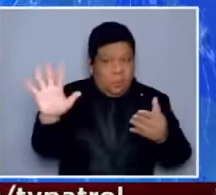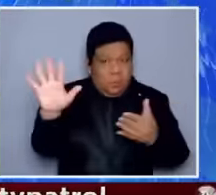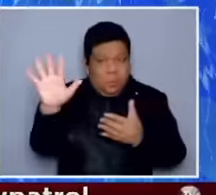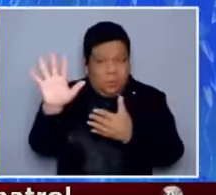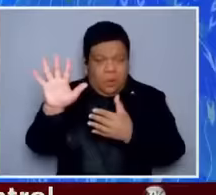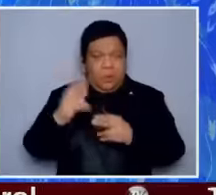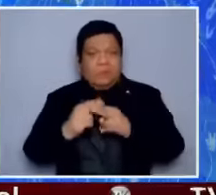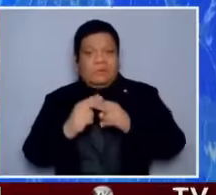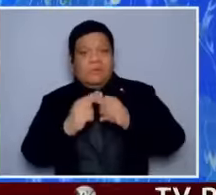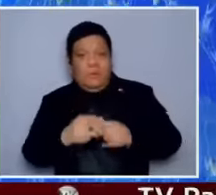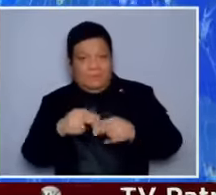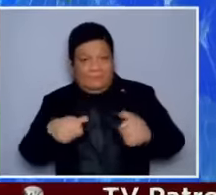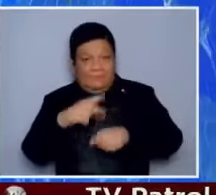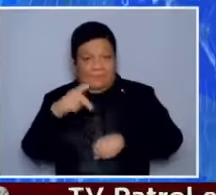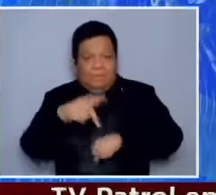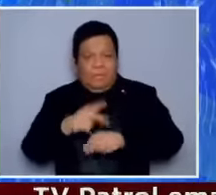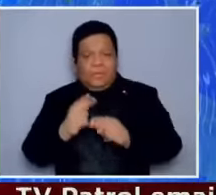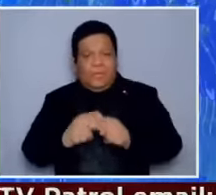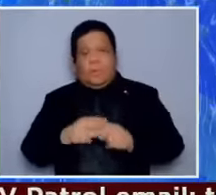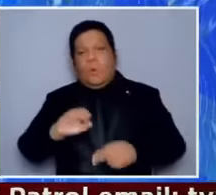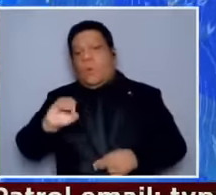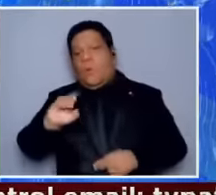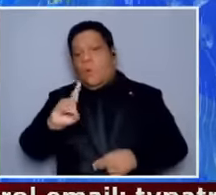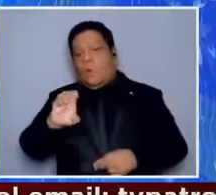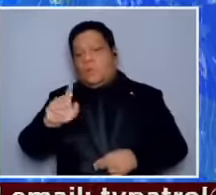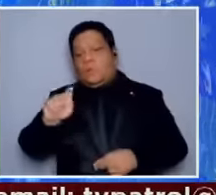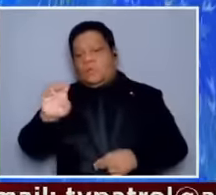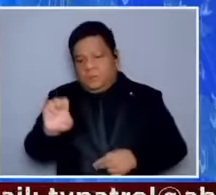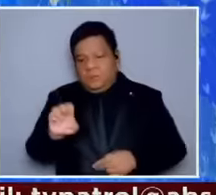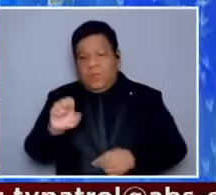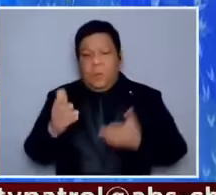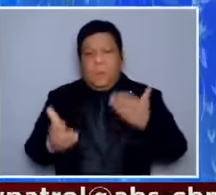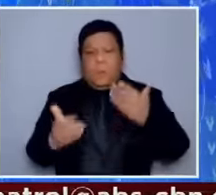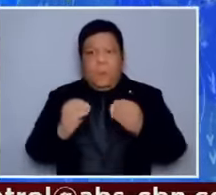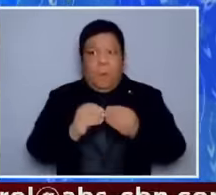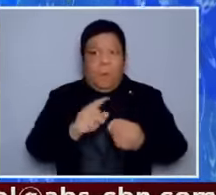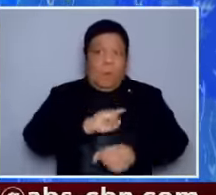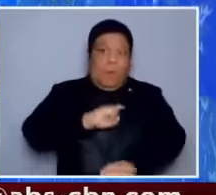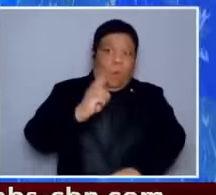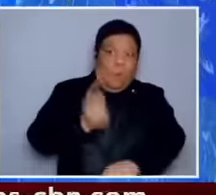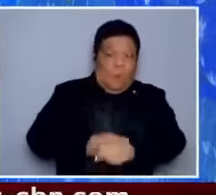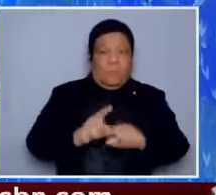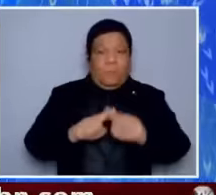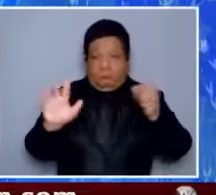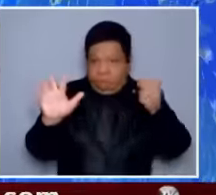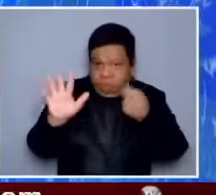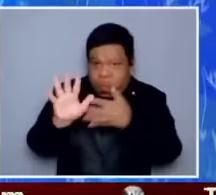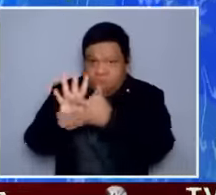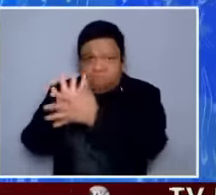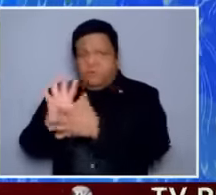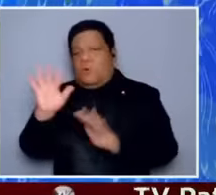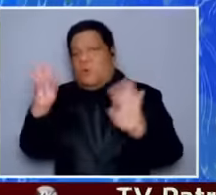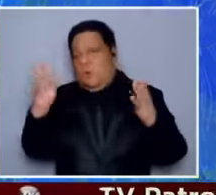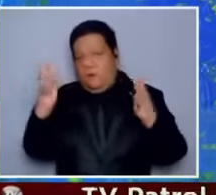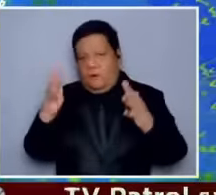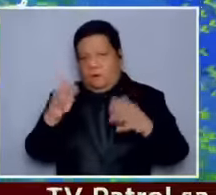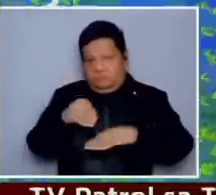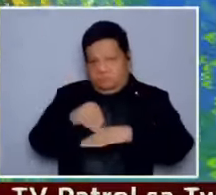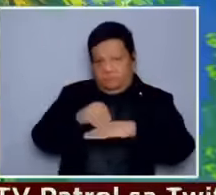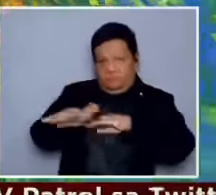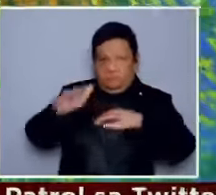Odette. Posibleng lumakas pa ito hanggang typhoon category pero hindi ito tatama sa bansa at wala ring magiging epekto sa